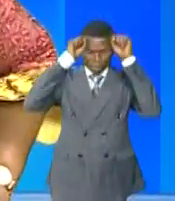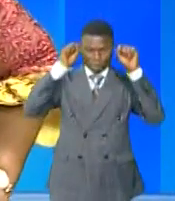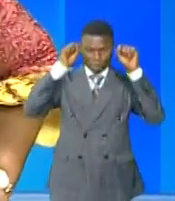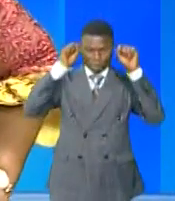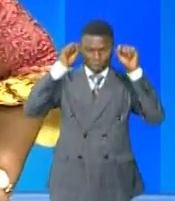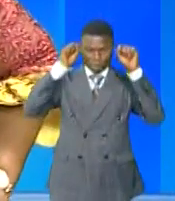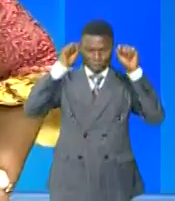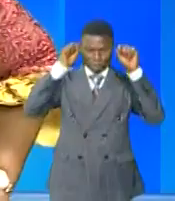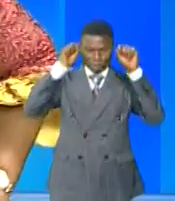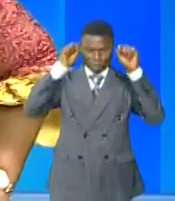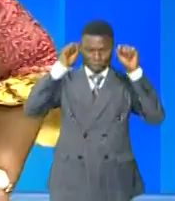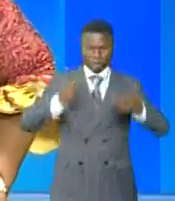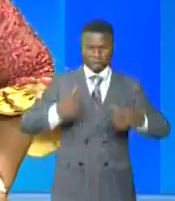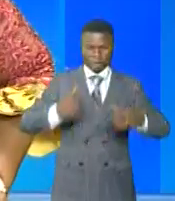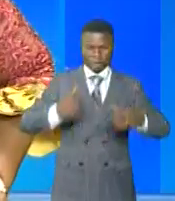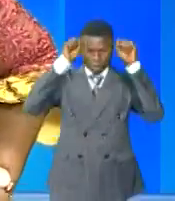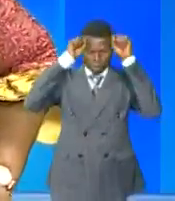Abdel